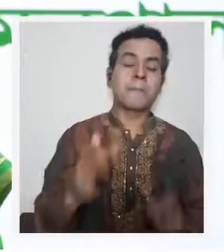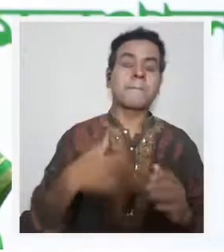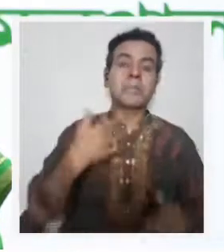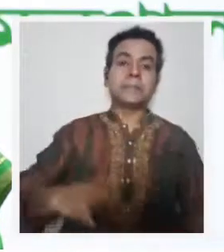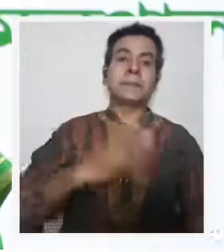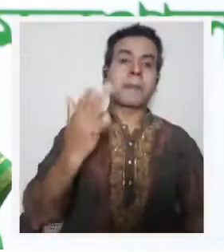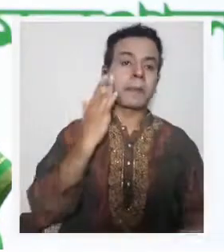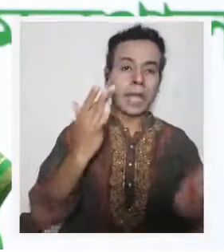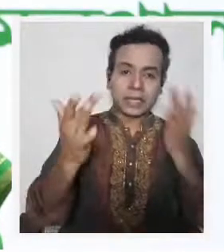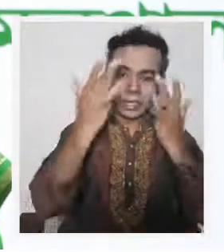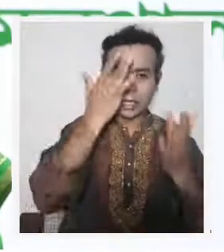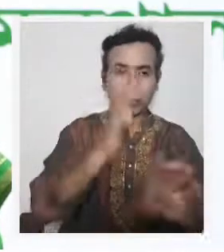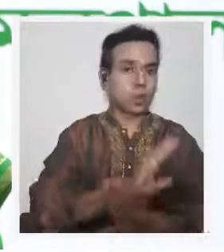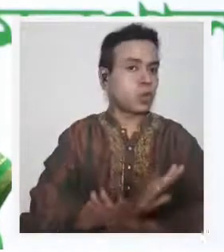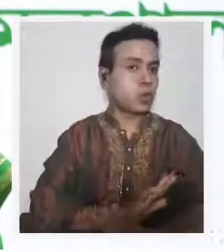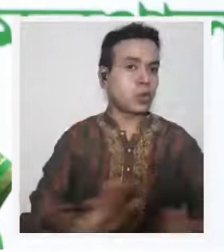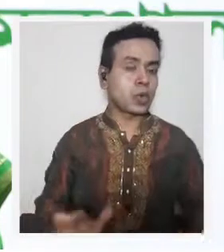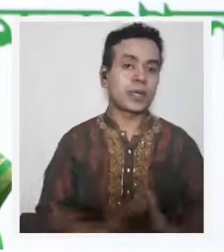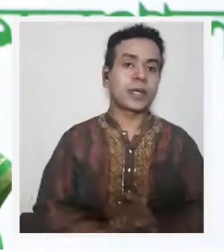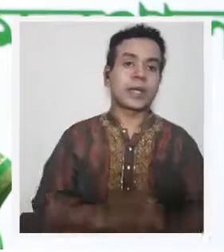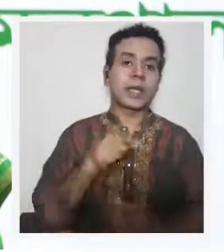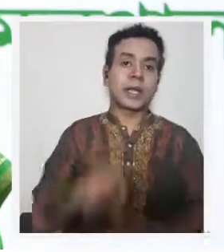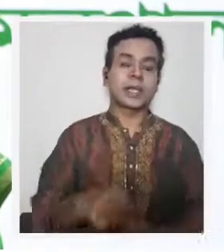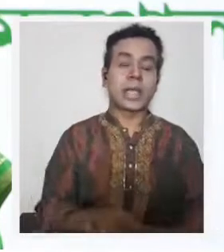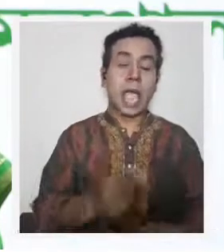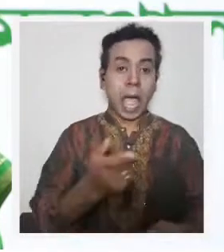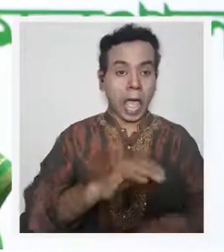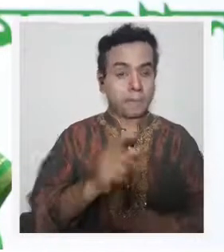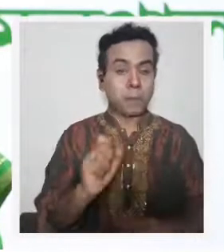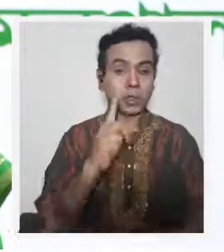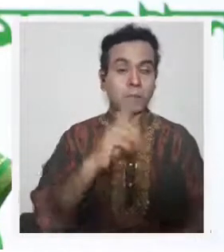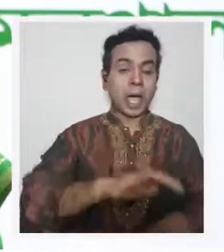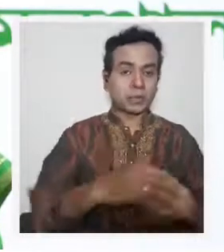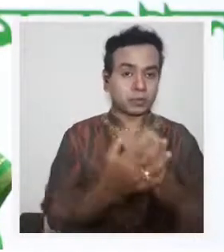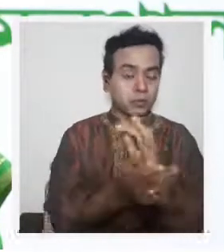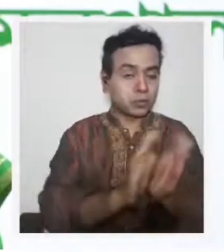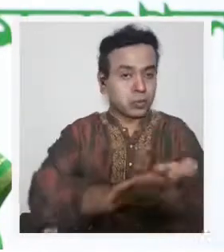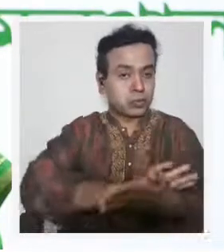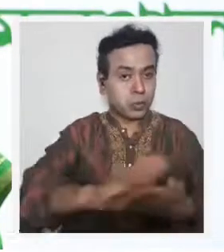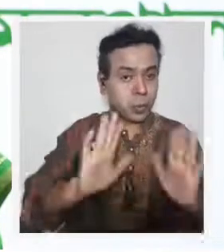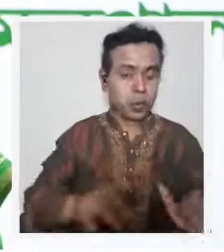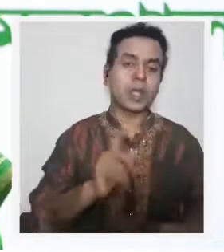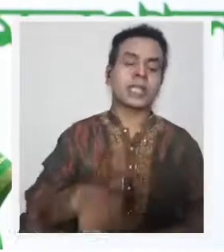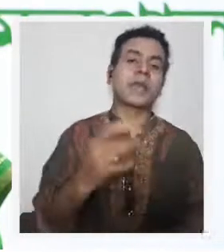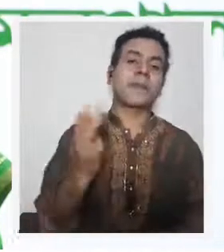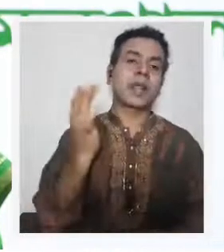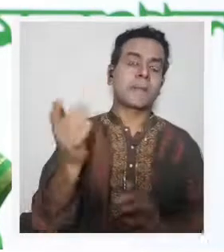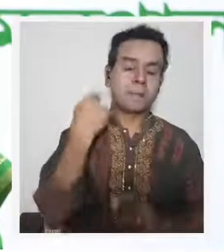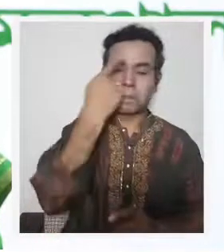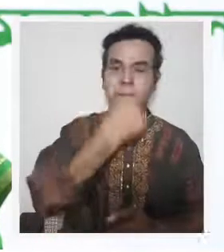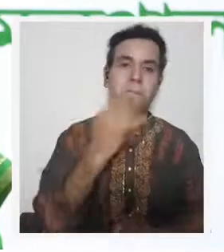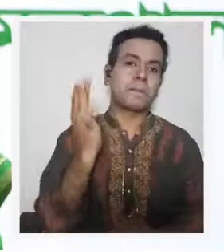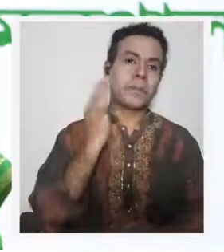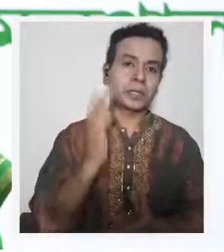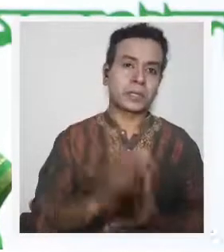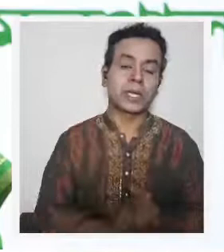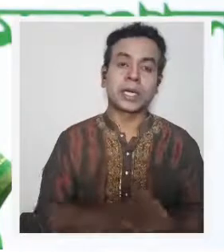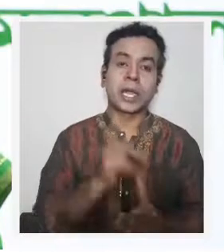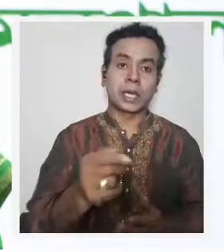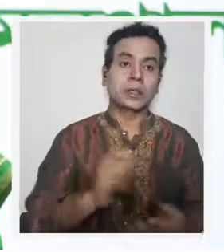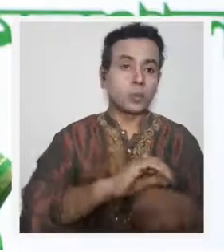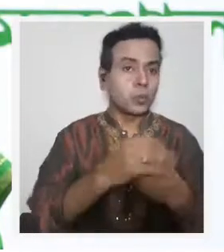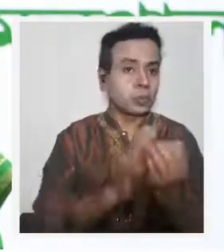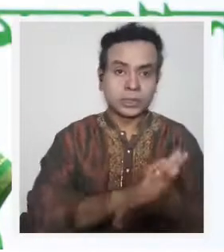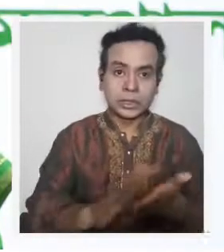দিয়ে এবং আমাদের চোখ, মুখ এবং নাক আমরা কোনোভাবে স্পর্শ করব না যতক্ষণ না আমি আমার